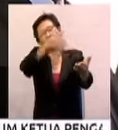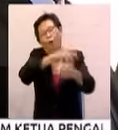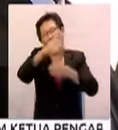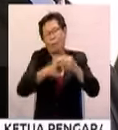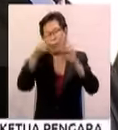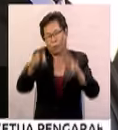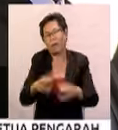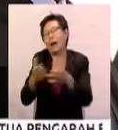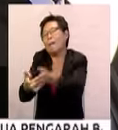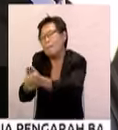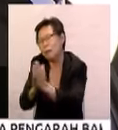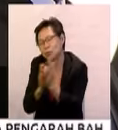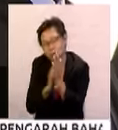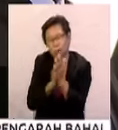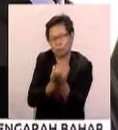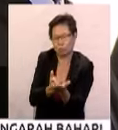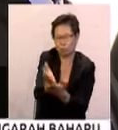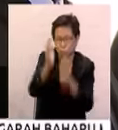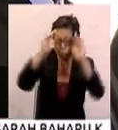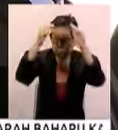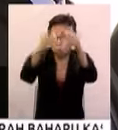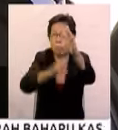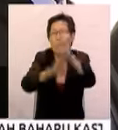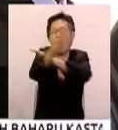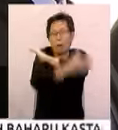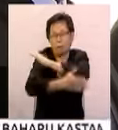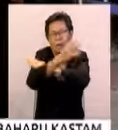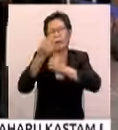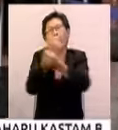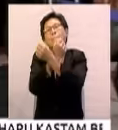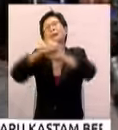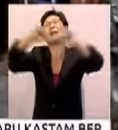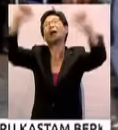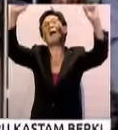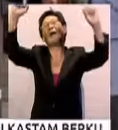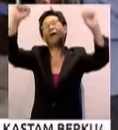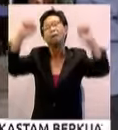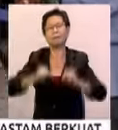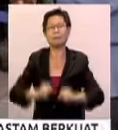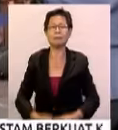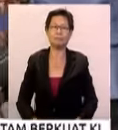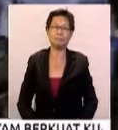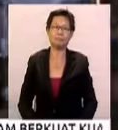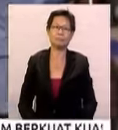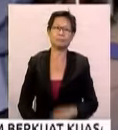rakyat diminta terus tumpu kepada pembangunan negara dan merdeka.